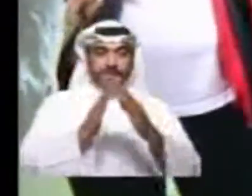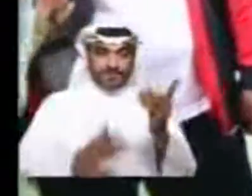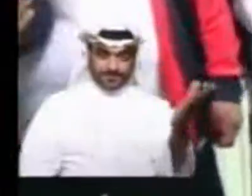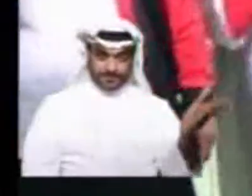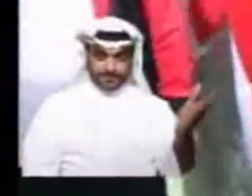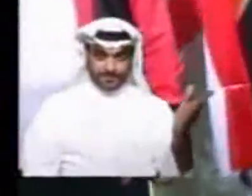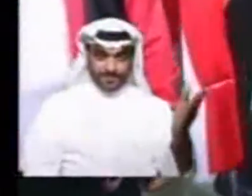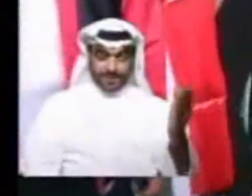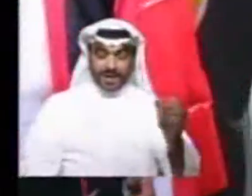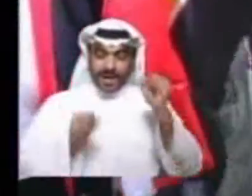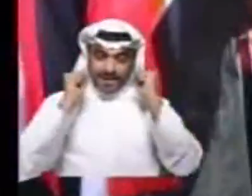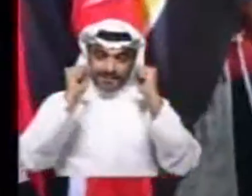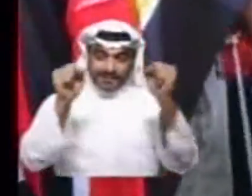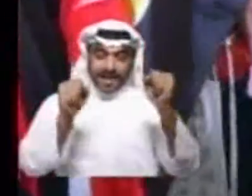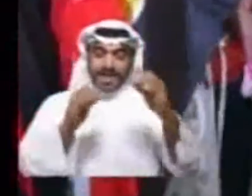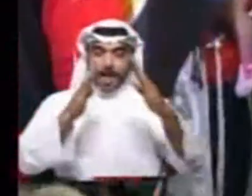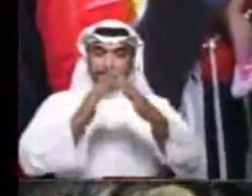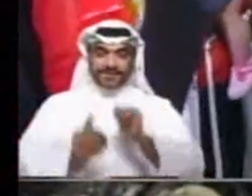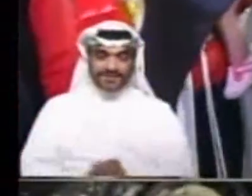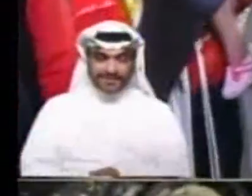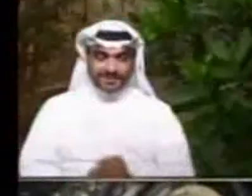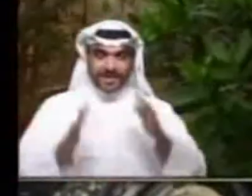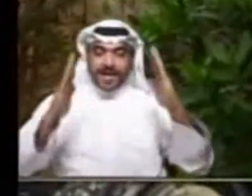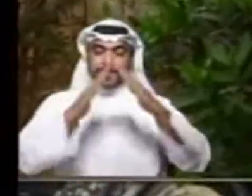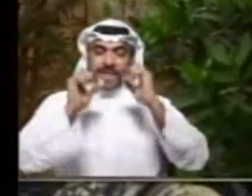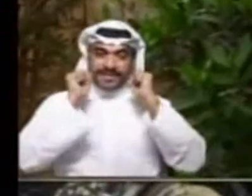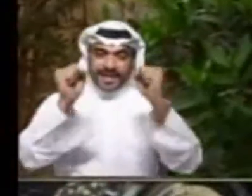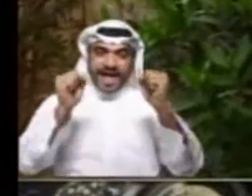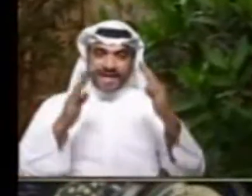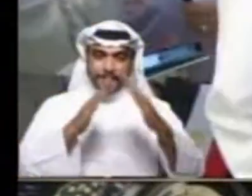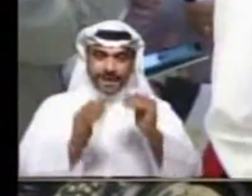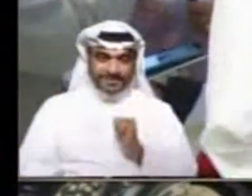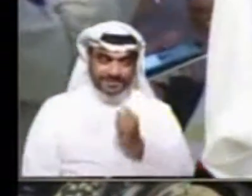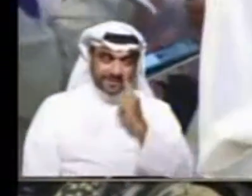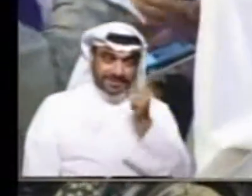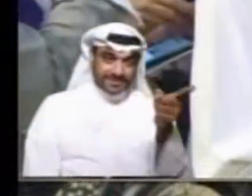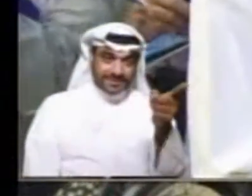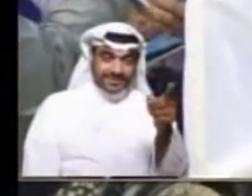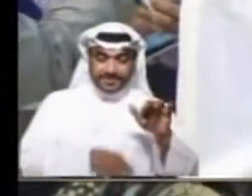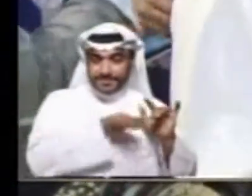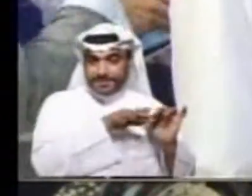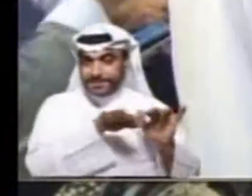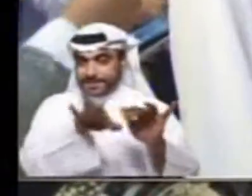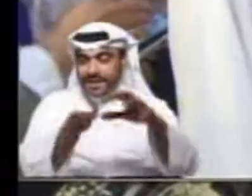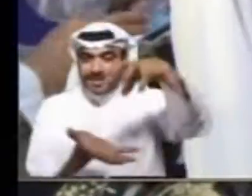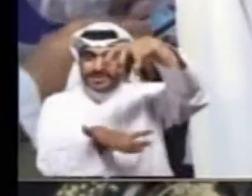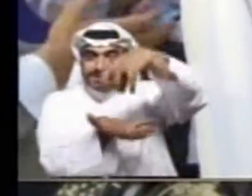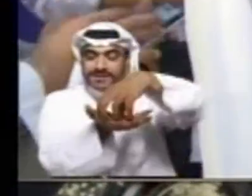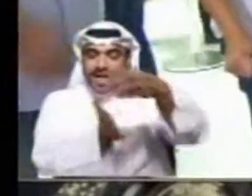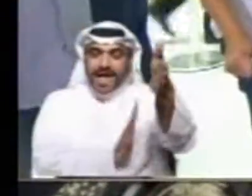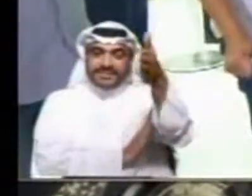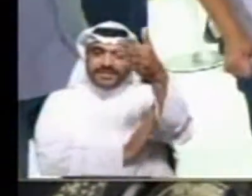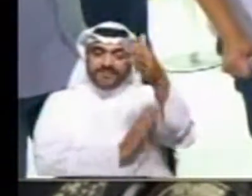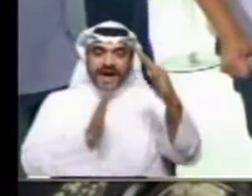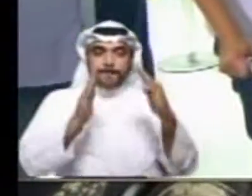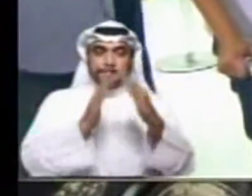تحيا مصر! تحيا مصر! هكذا هتف أبناء الجالية المصرية في الكويت لدى دخولهم مقر سفاراتهم بعد أن